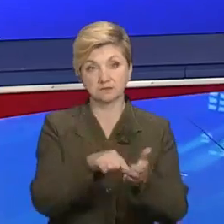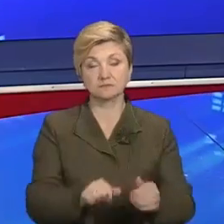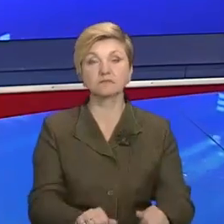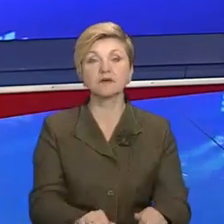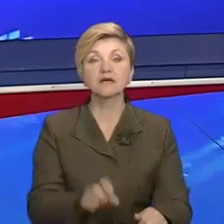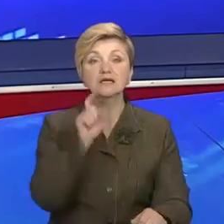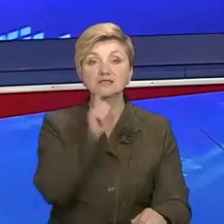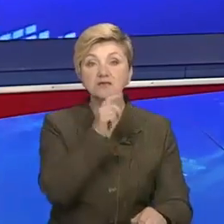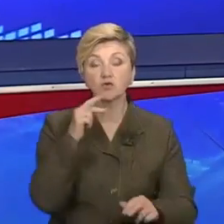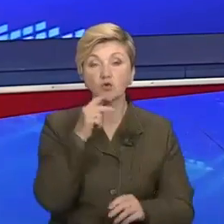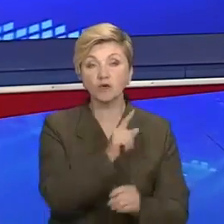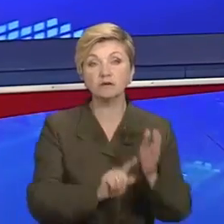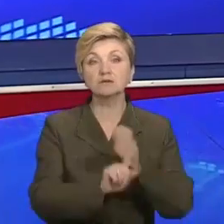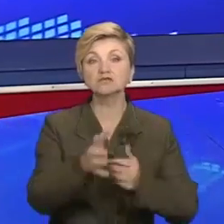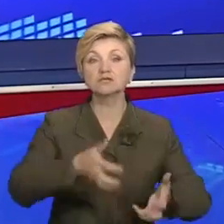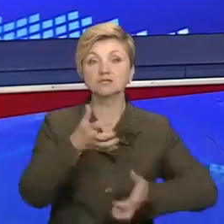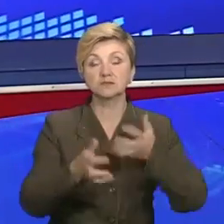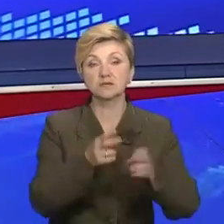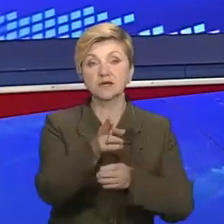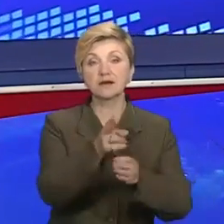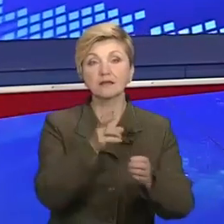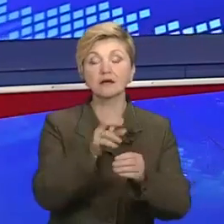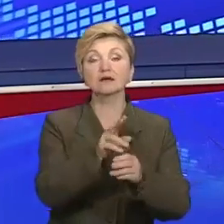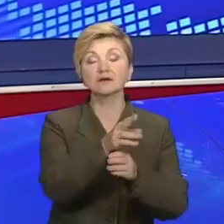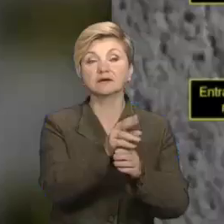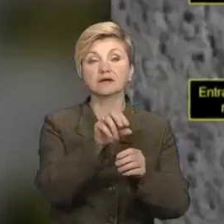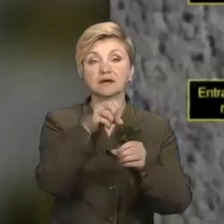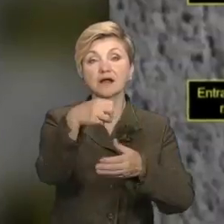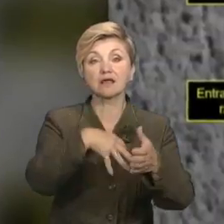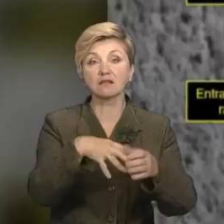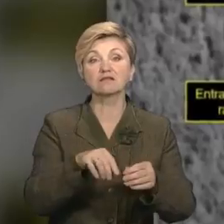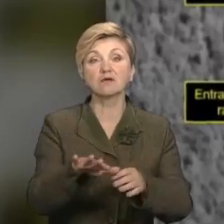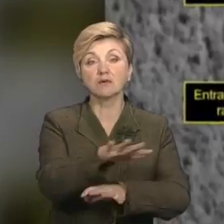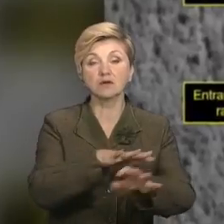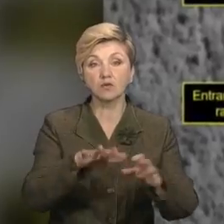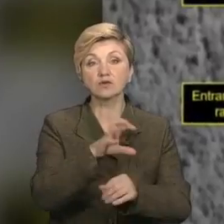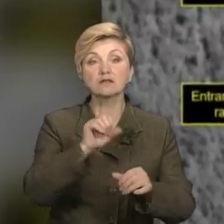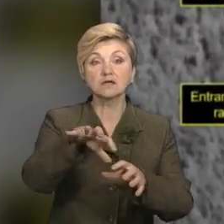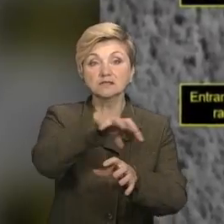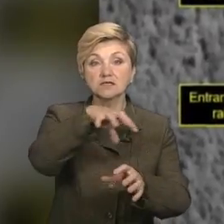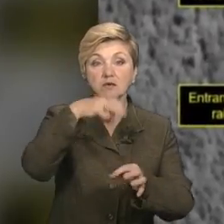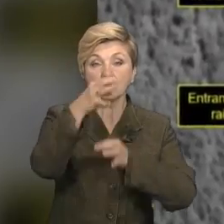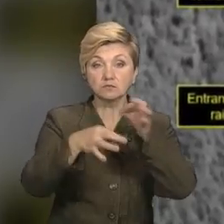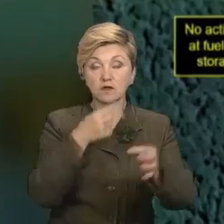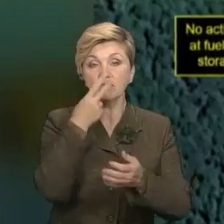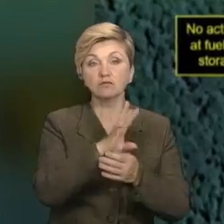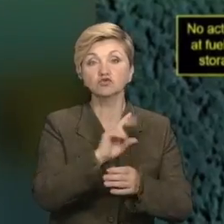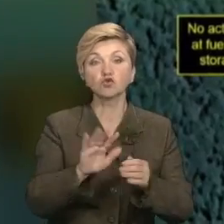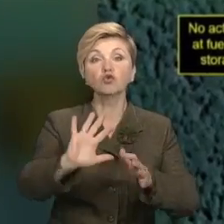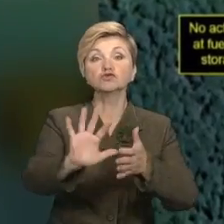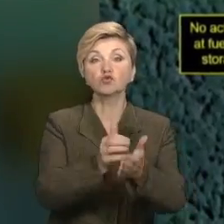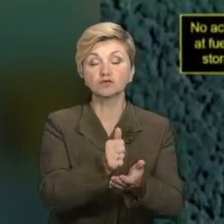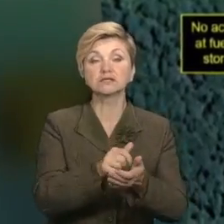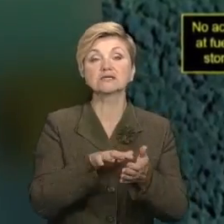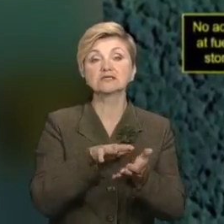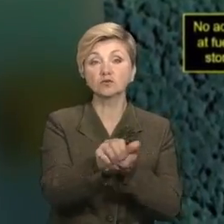северная корея приступила к демонтажу ракетного полигона на базе космодрома сохо и на спутниковых снимках сделанных 20 июля ведь до что пхеньян сносит